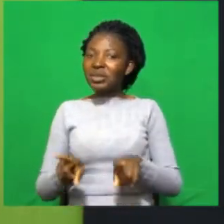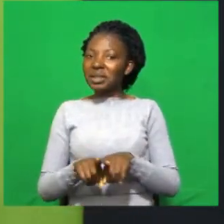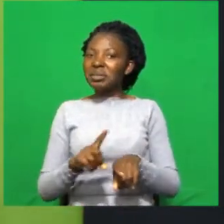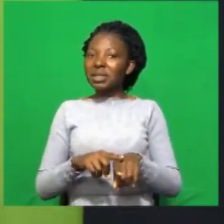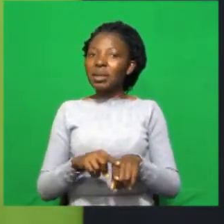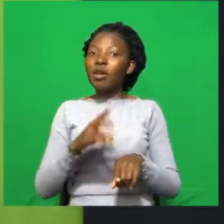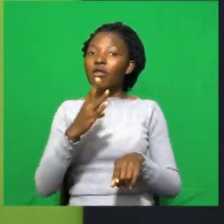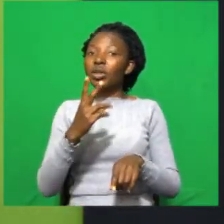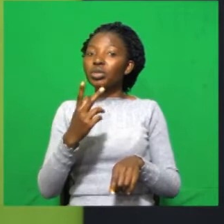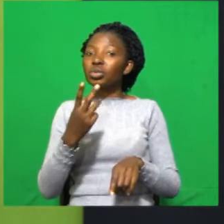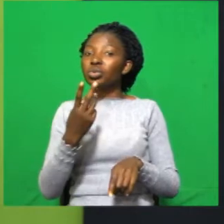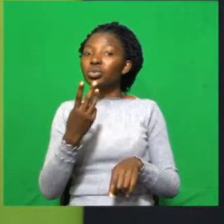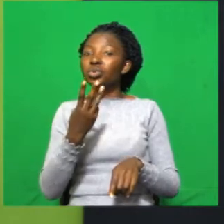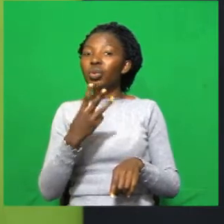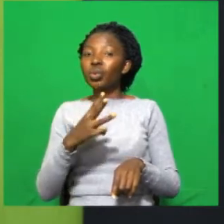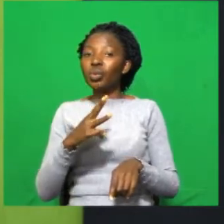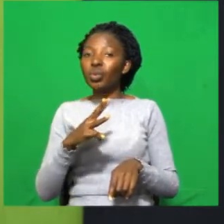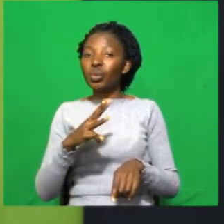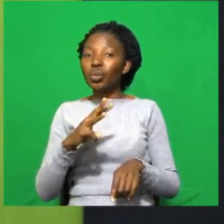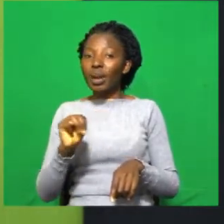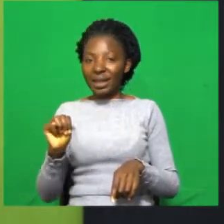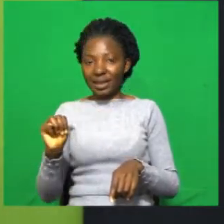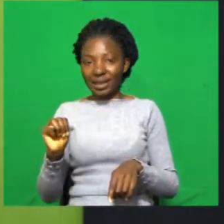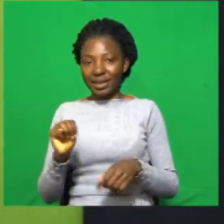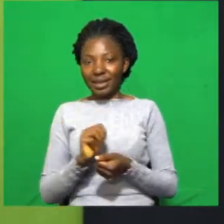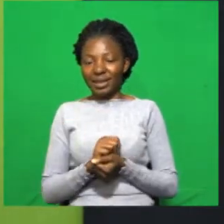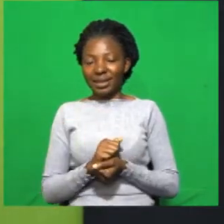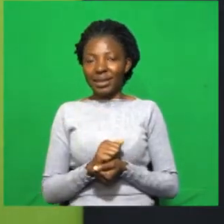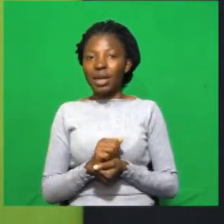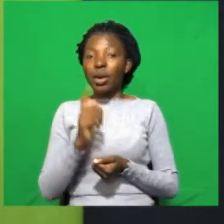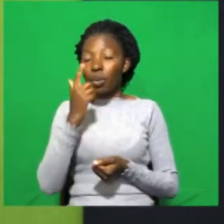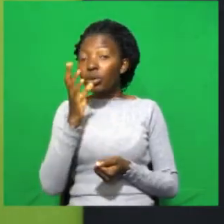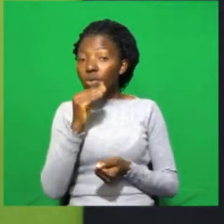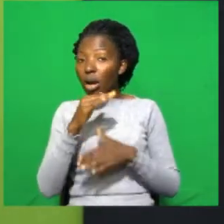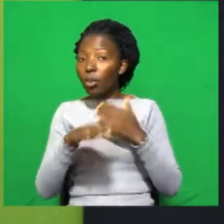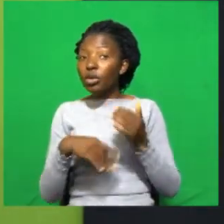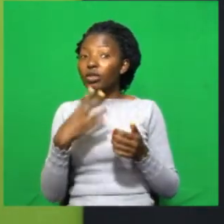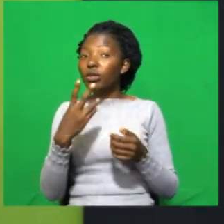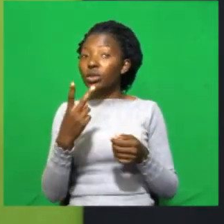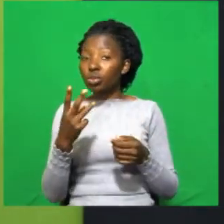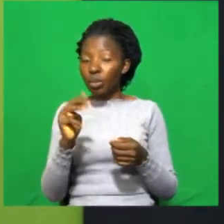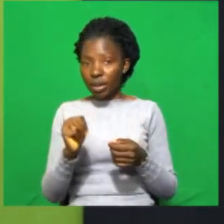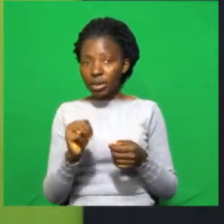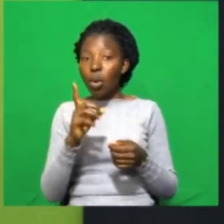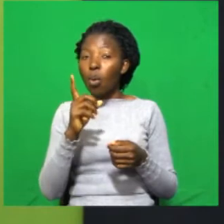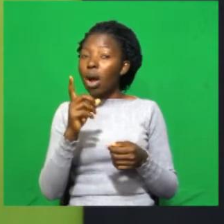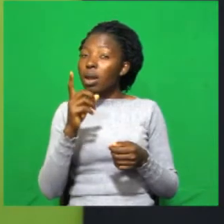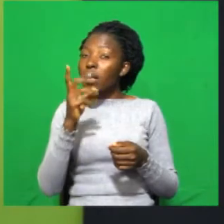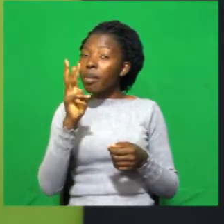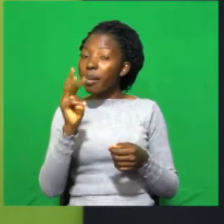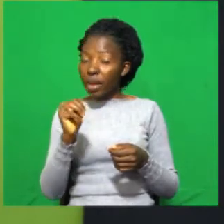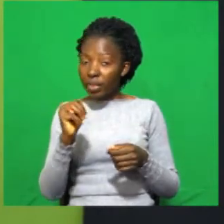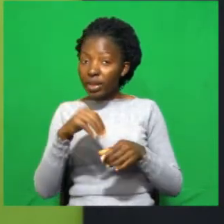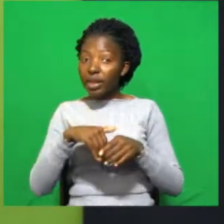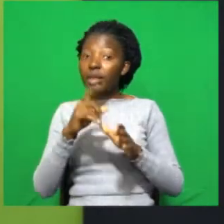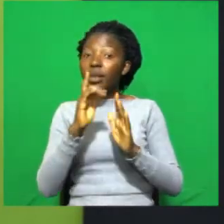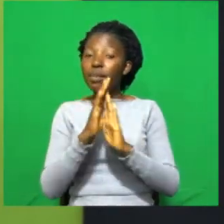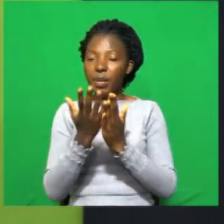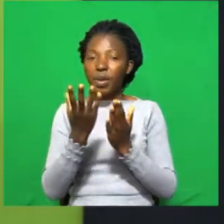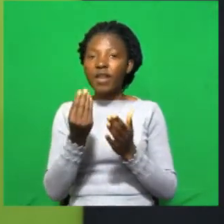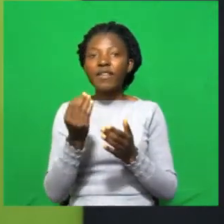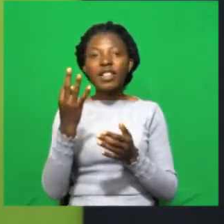Mukatora ballpoint pamuri vateereri ukati 42 ndo mwedzi yataurwaka. Mwedzi wemubhaibheri une 30 days. Hatina hedu